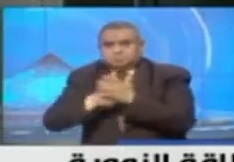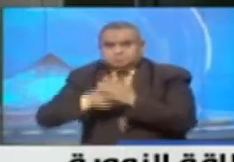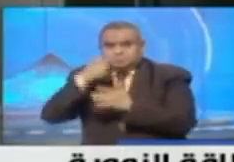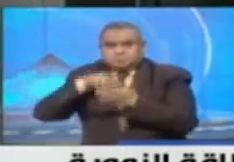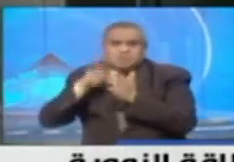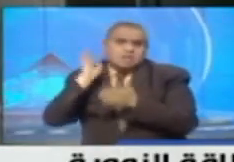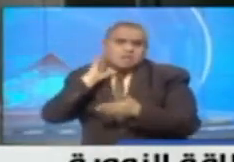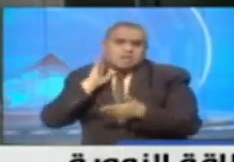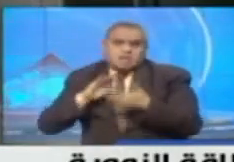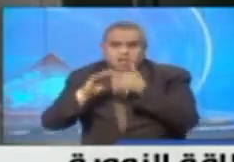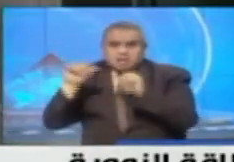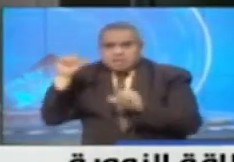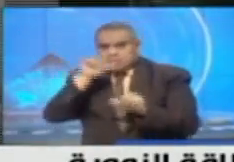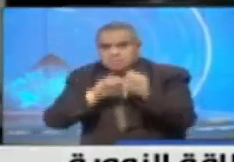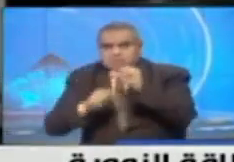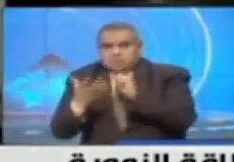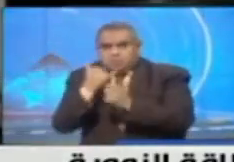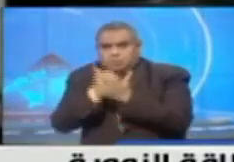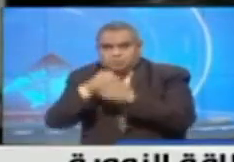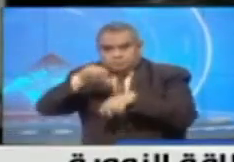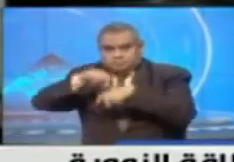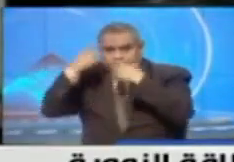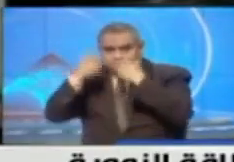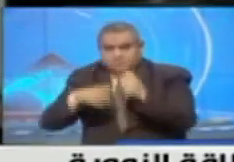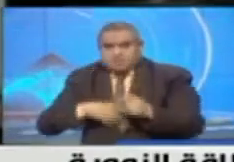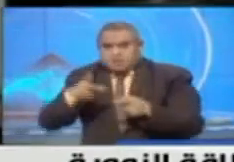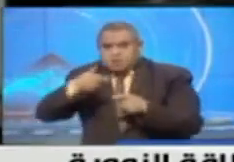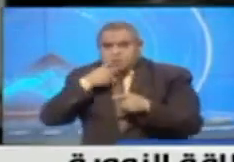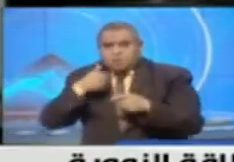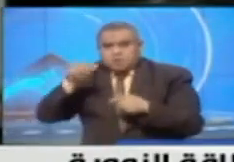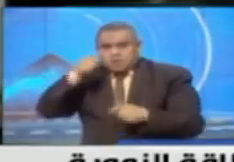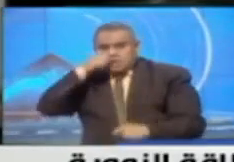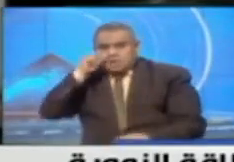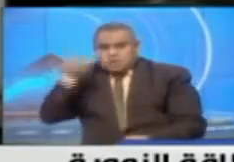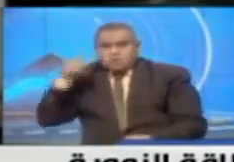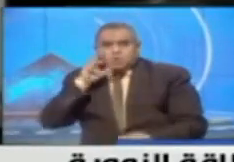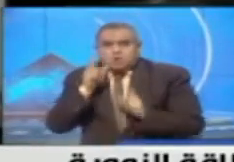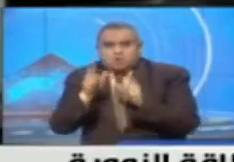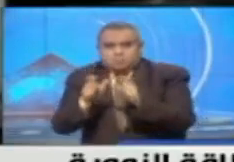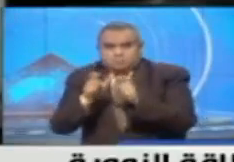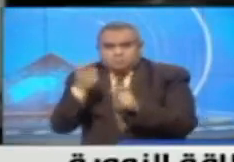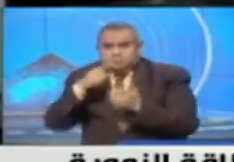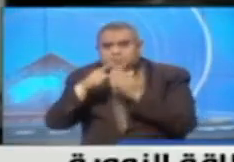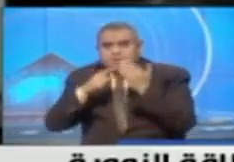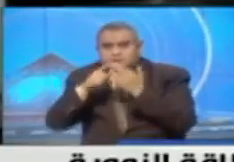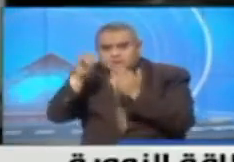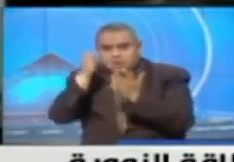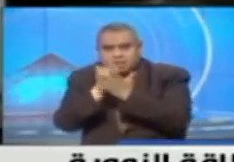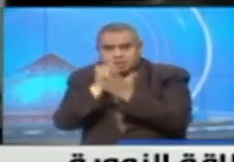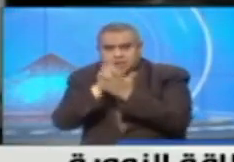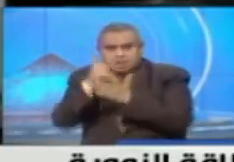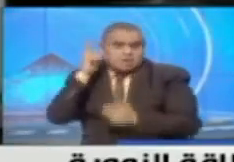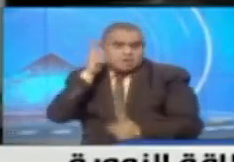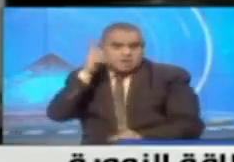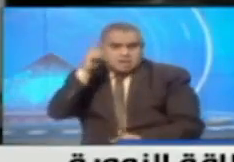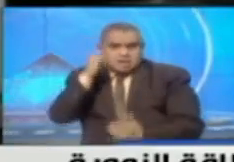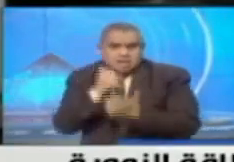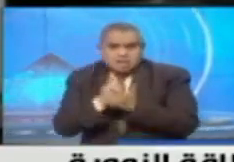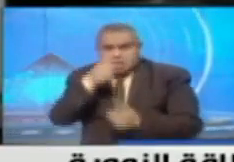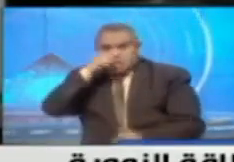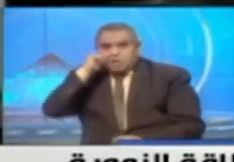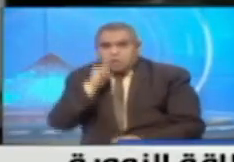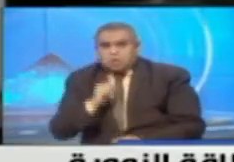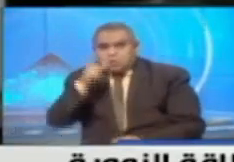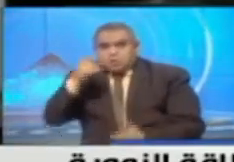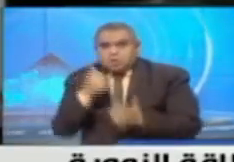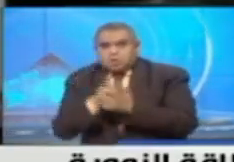للأمان والأمن النوويين حول محطة زابوروجيا لطاقة ذرية. كانت وكالة الأنباء الأوكرانية الرسمية قد أشارت إلى